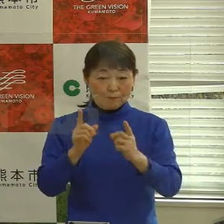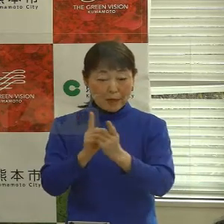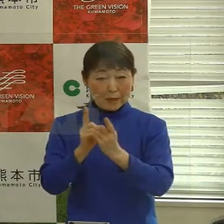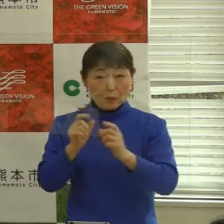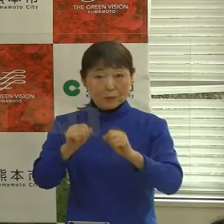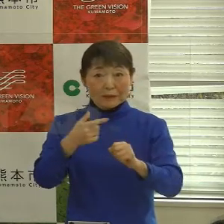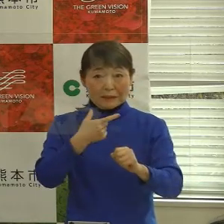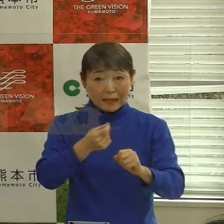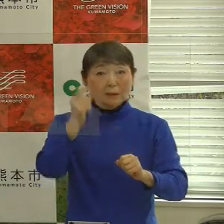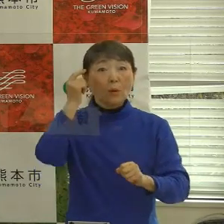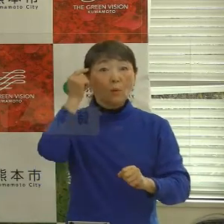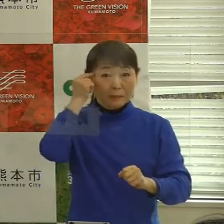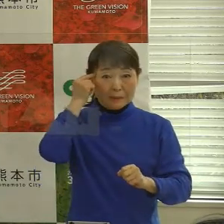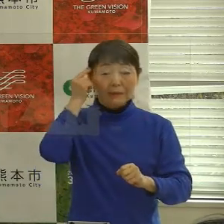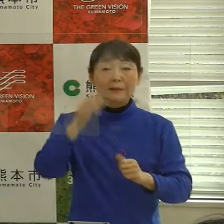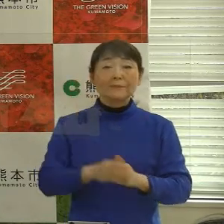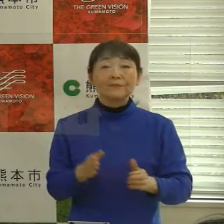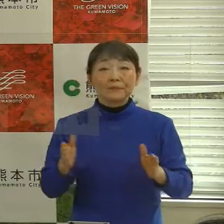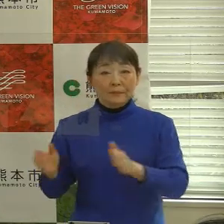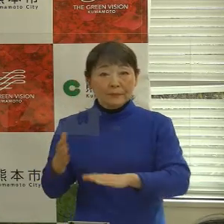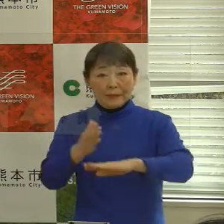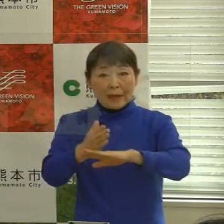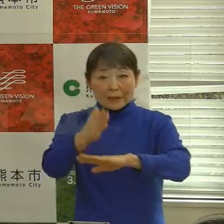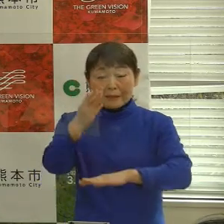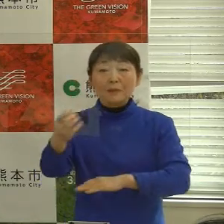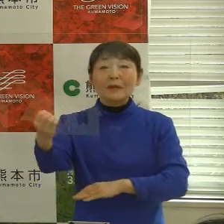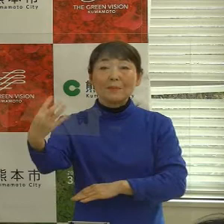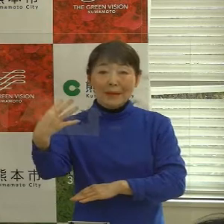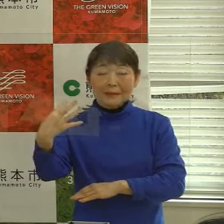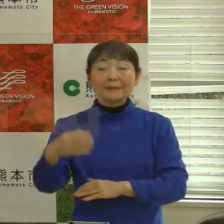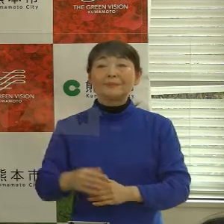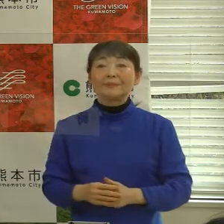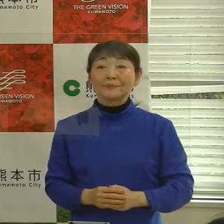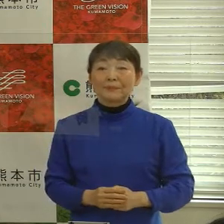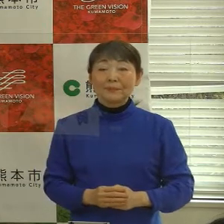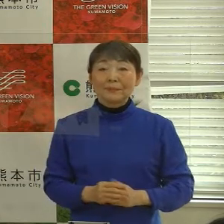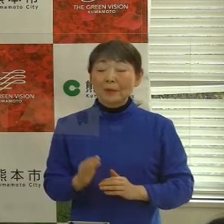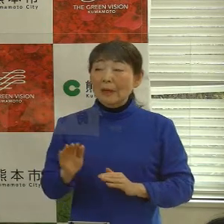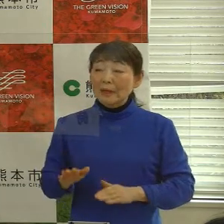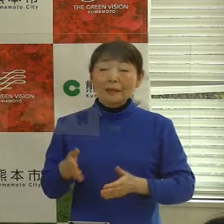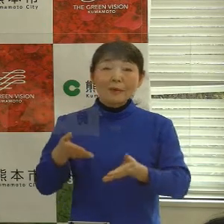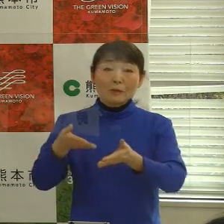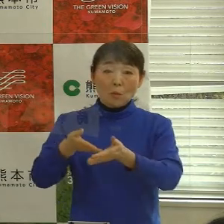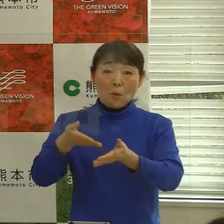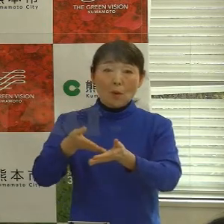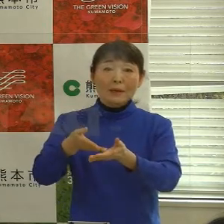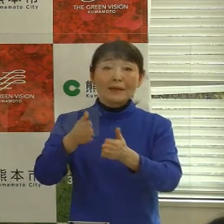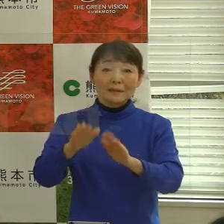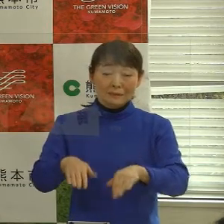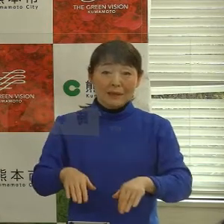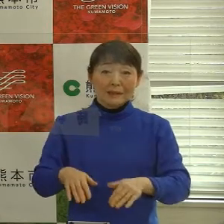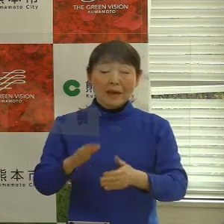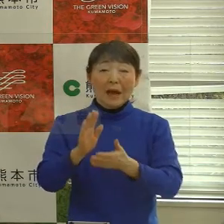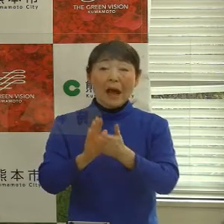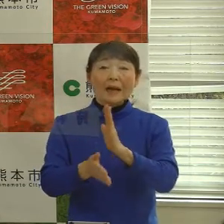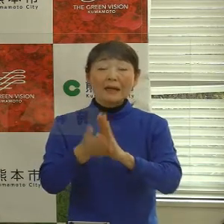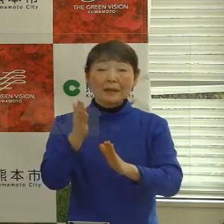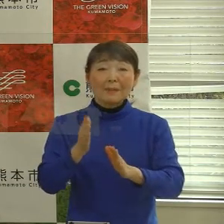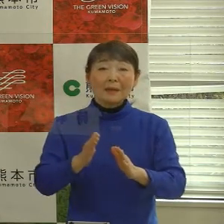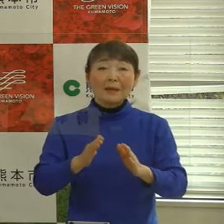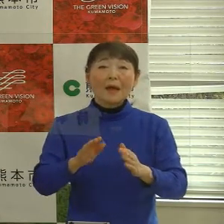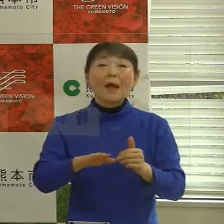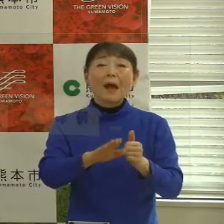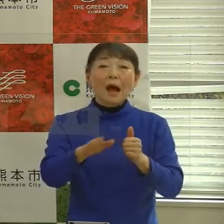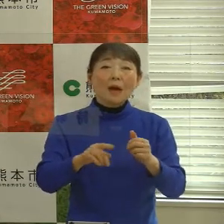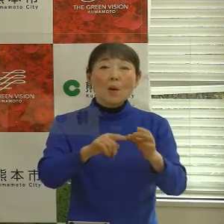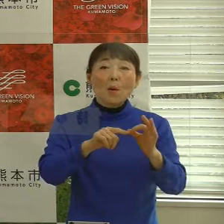うに思っています。 ありがとうございます。今のお話だと、まあ、改めて環境局などに水